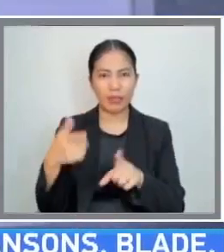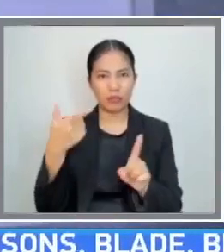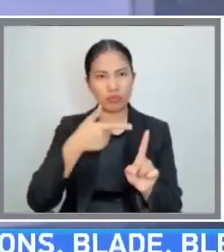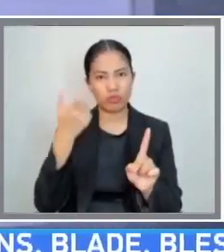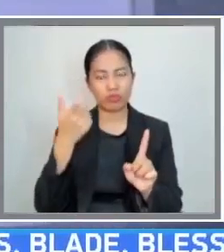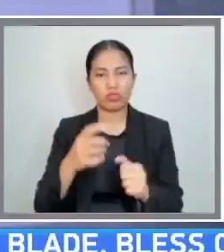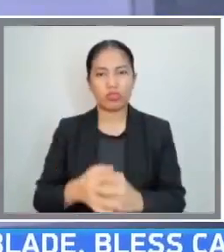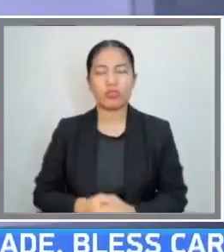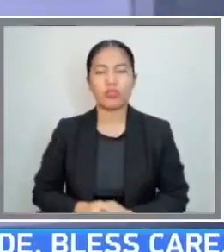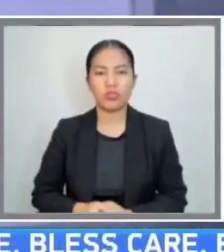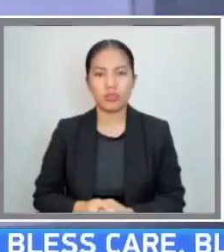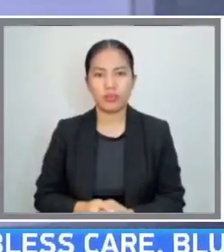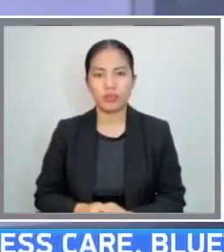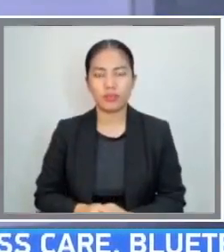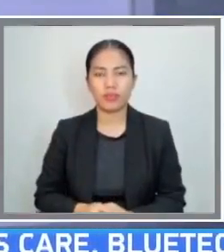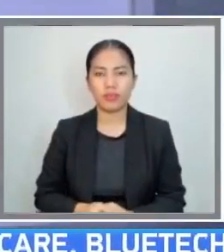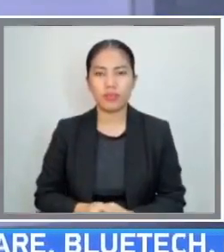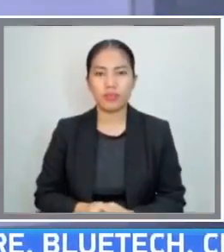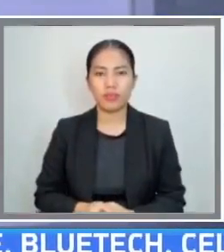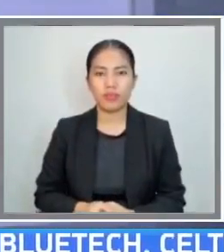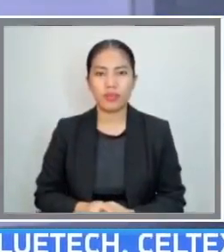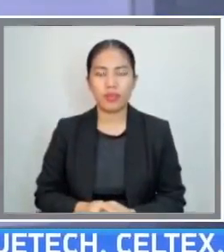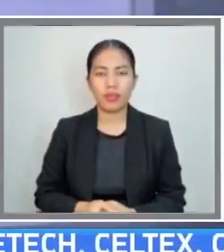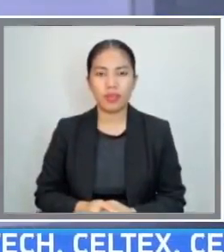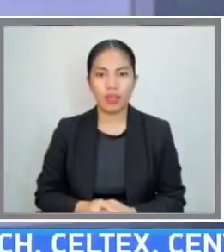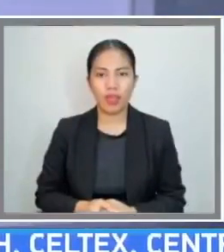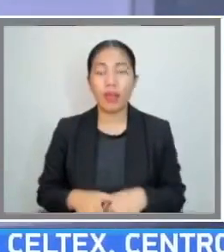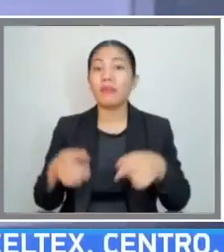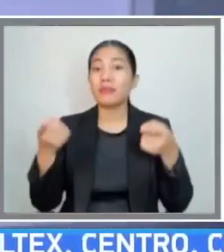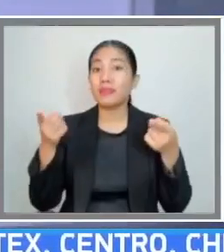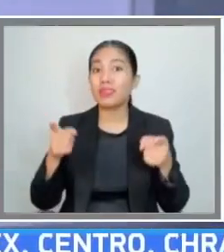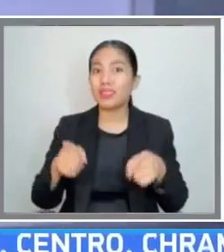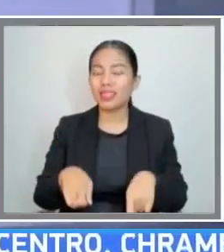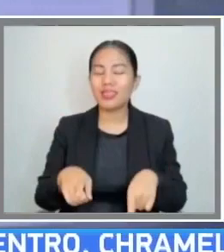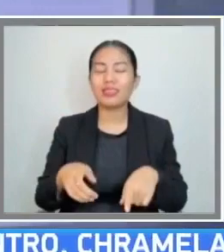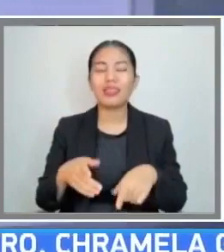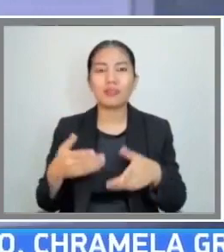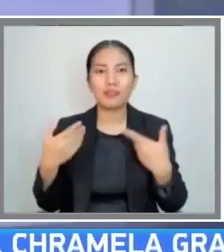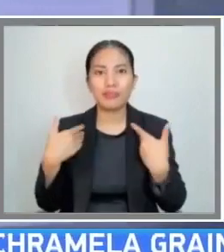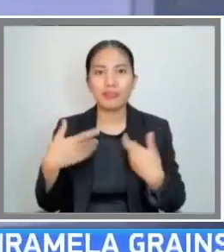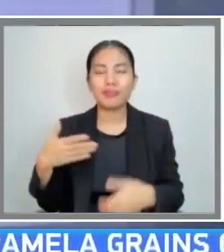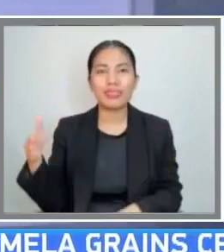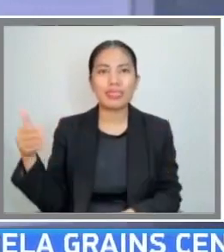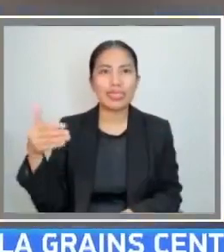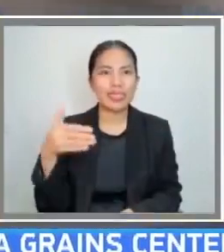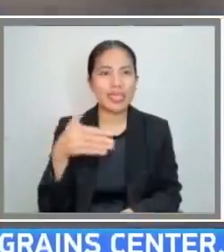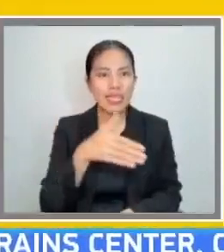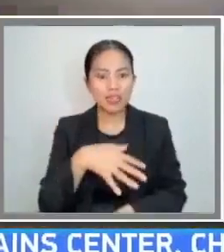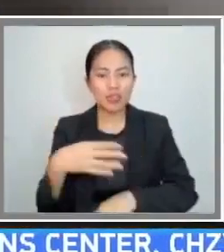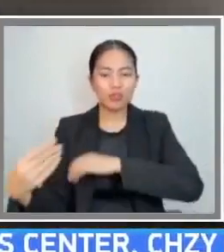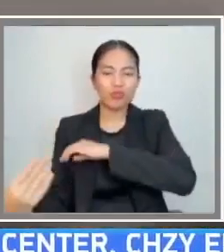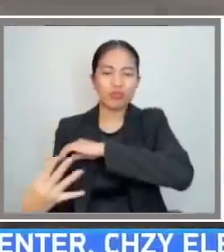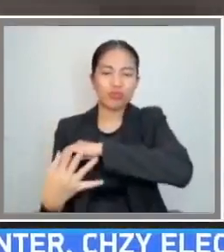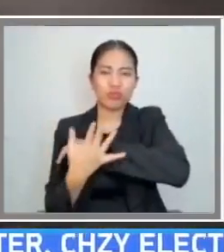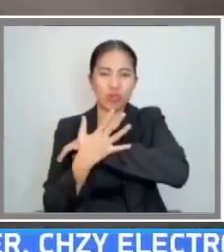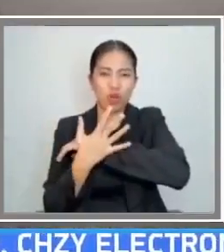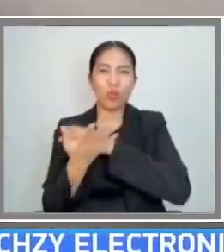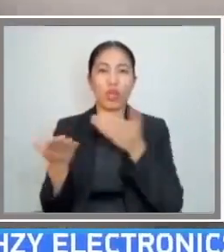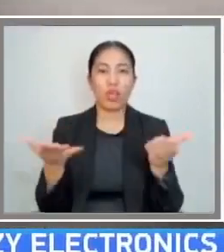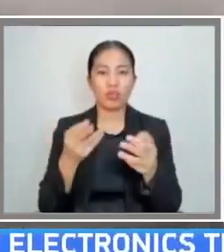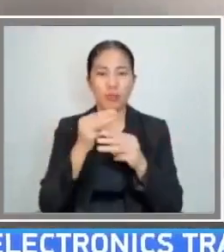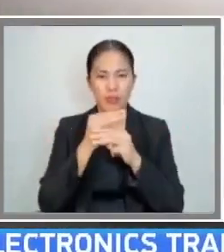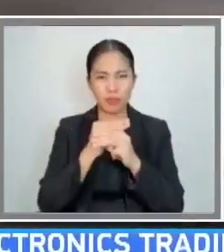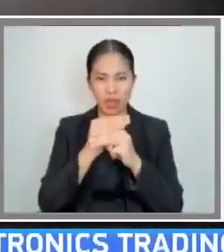Biyaya para sa mga residente ang banyerang tamban na natagpuan sa baybayin ng Placer Masbate. Kanya-kanyang pulot ng isda ang mga